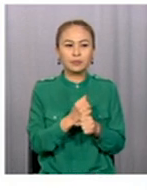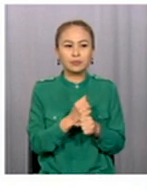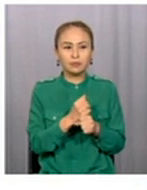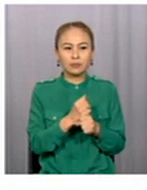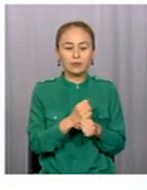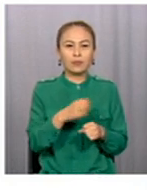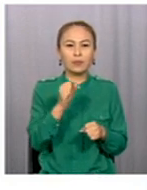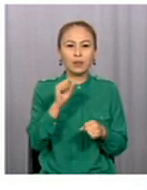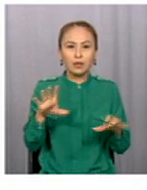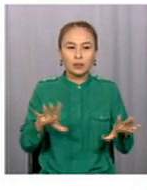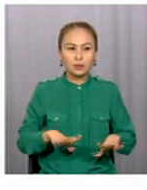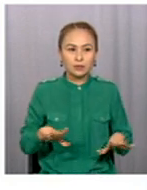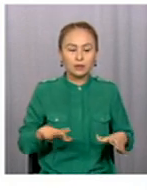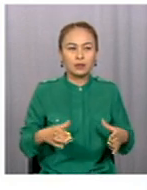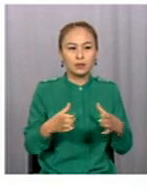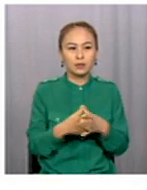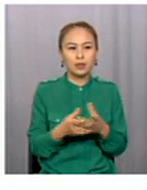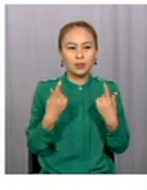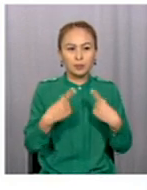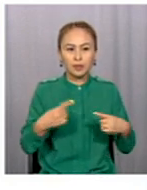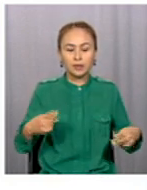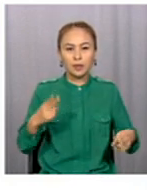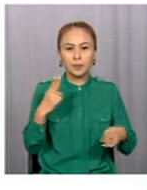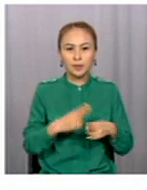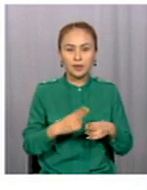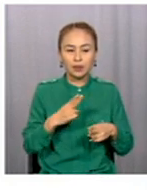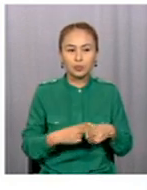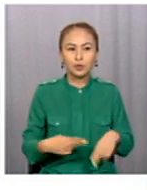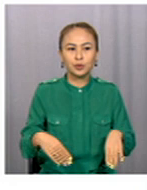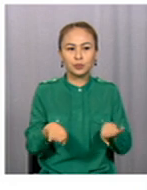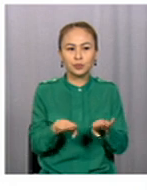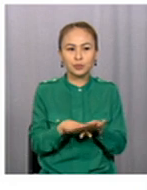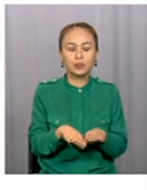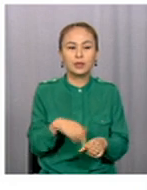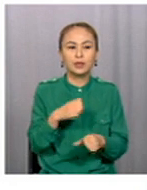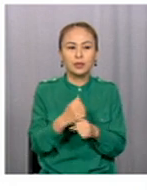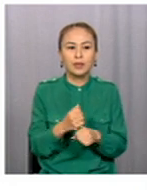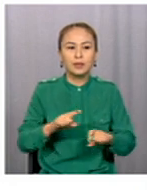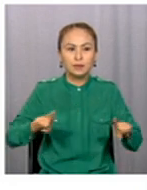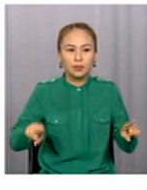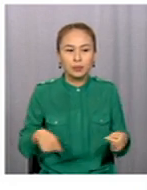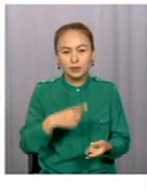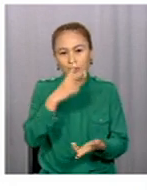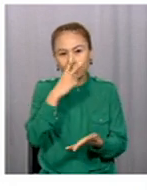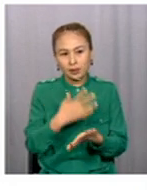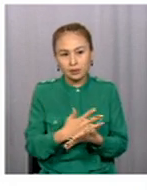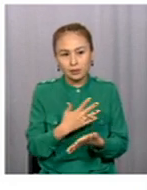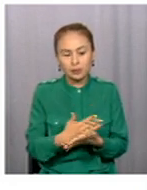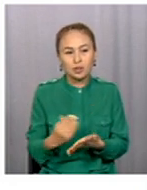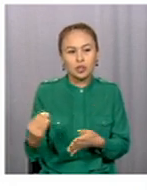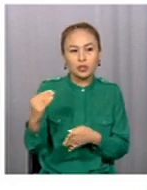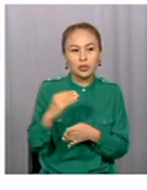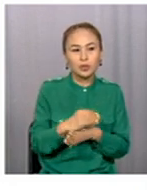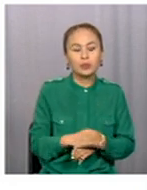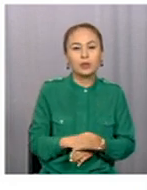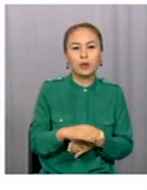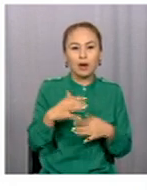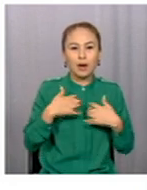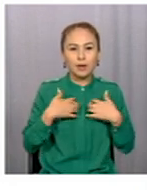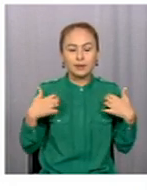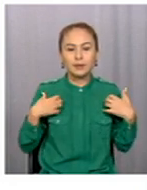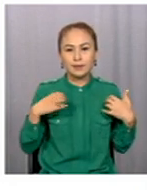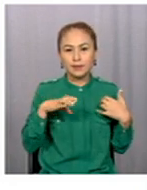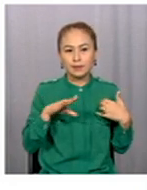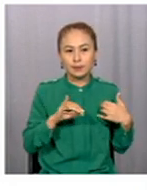ат әбзелдері, тағы басқа метал бұйымдар ұсталық кәсіптің дамығандығын дәлелдейді. Өнерде аң стилі